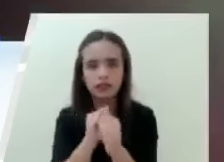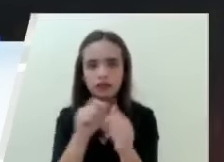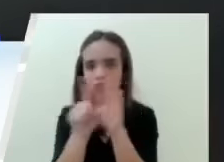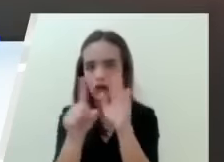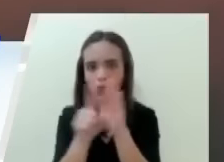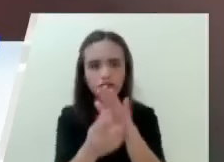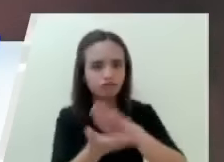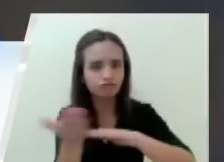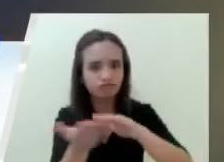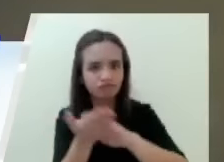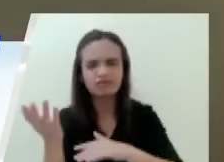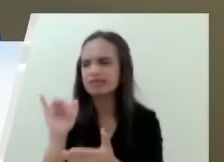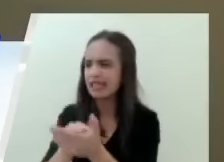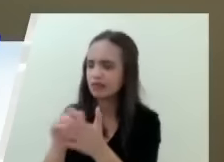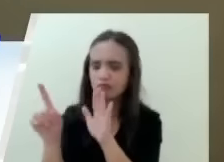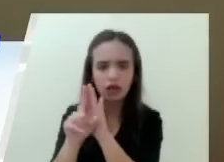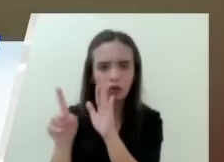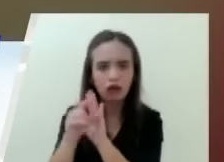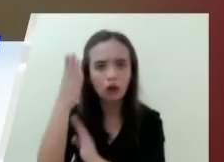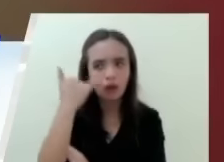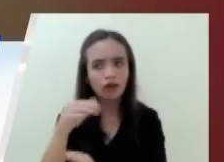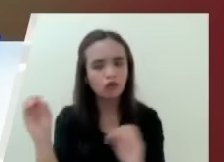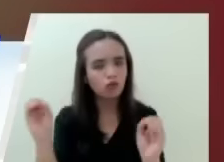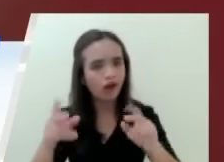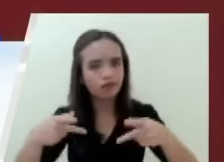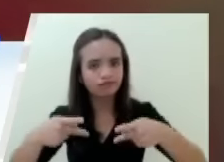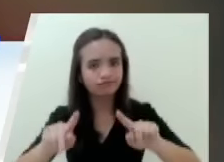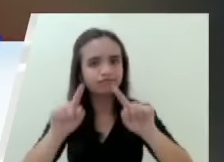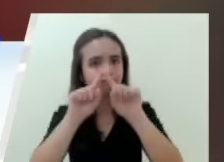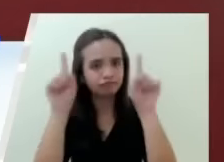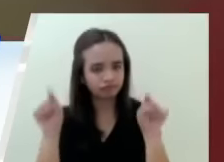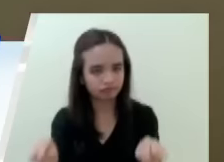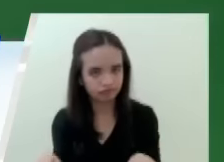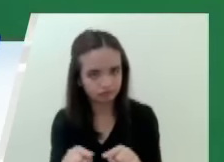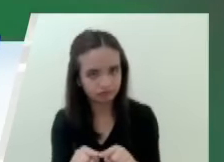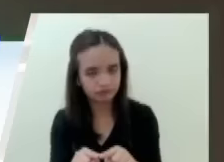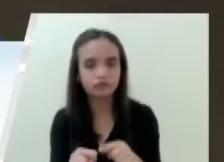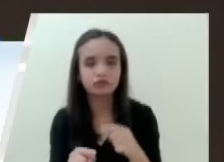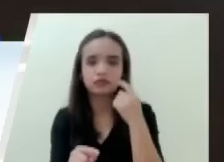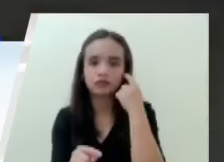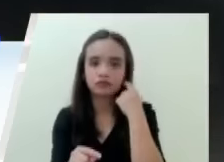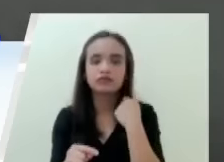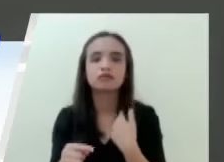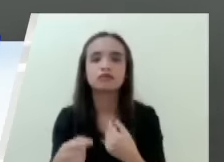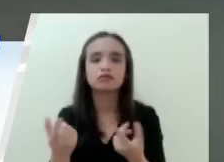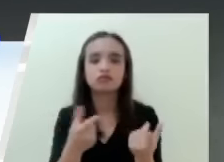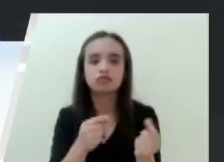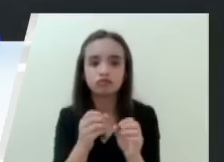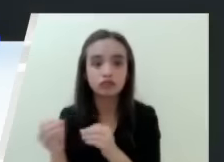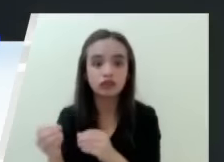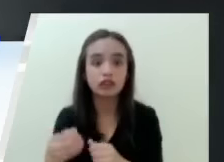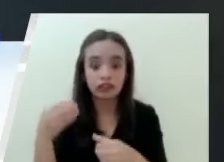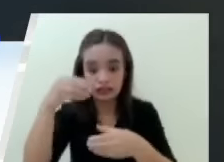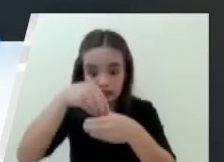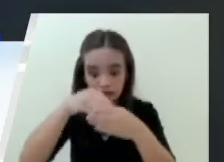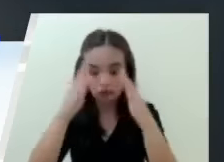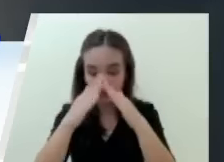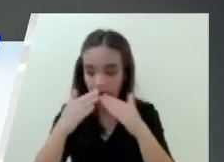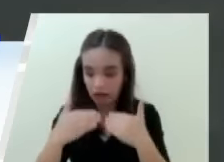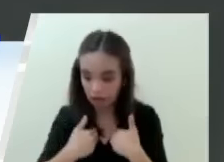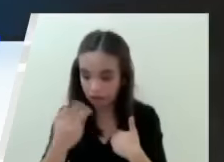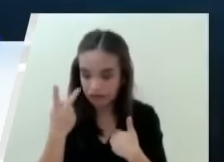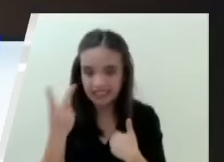yan dahil wala po silang permit sa pagkor, sa gab. Sa loob ng bahay nakita ang premyong puting